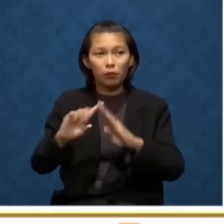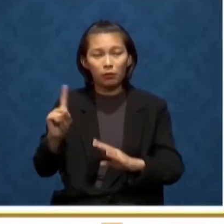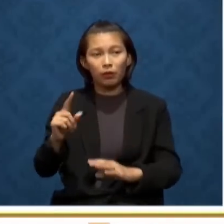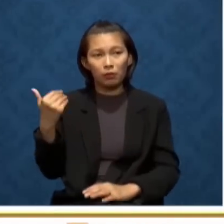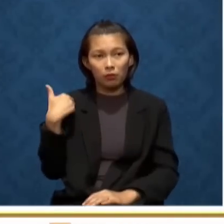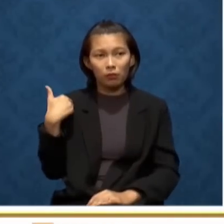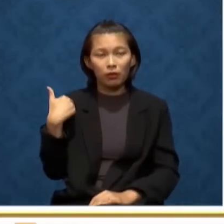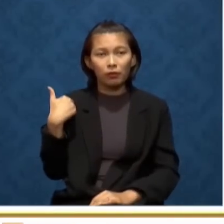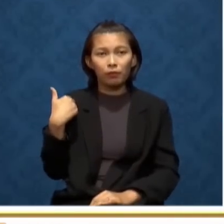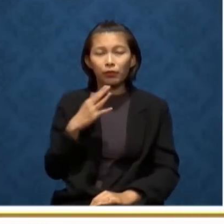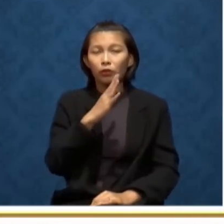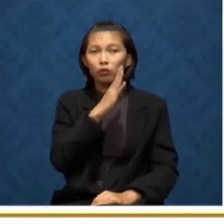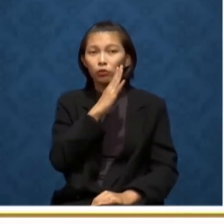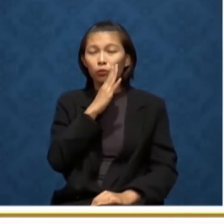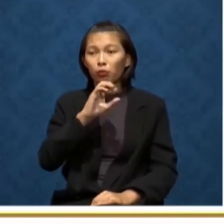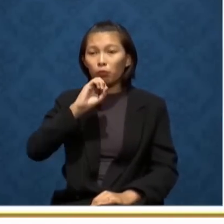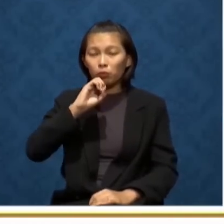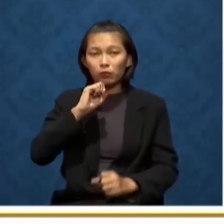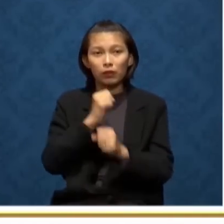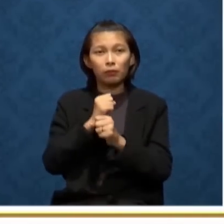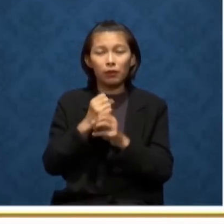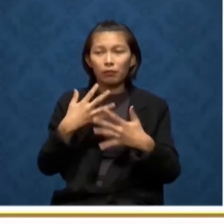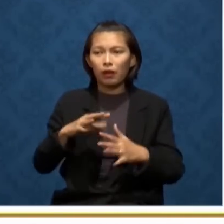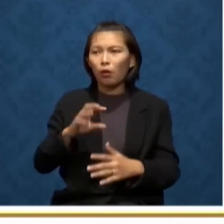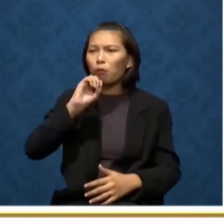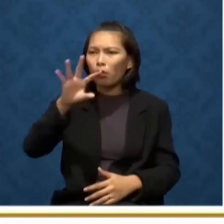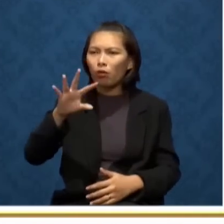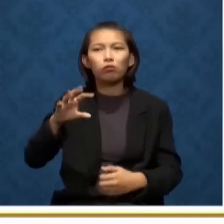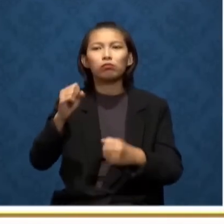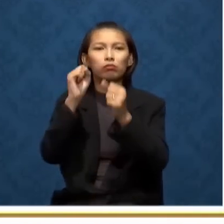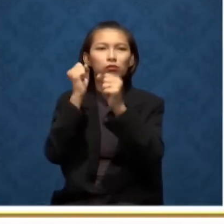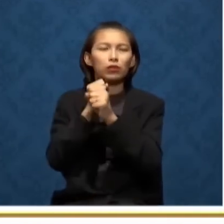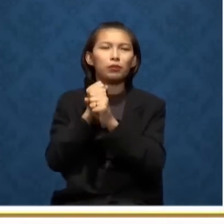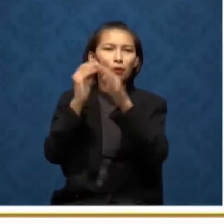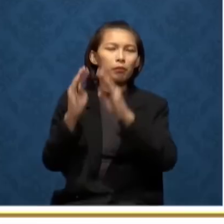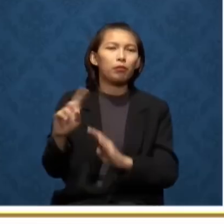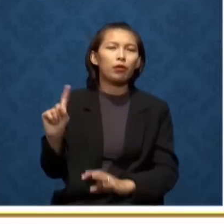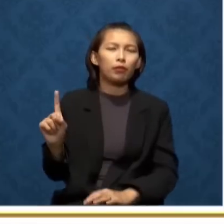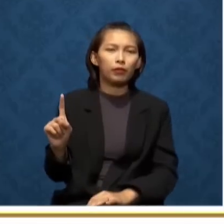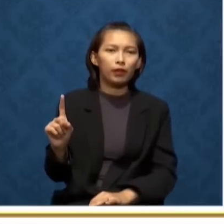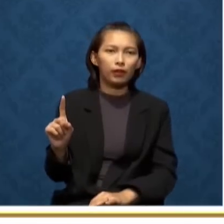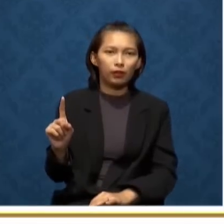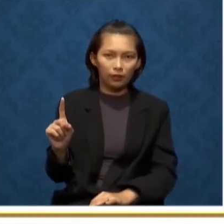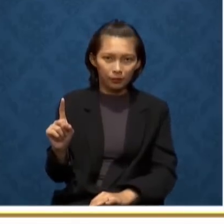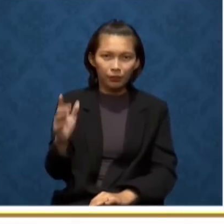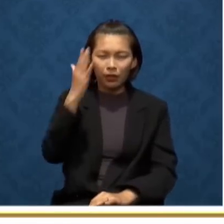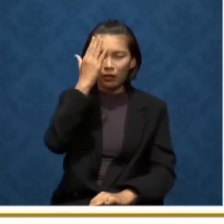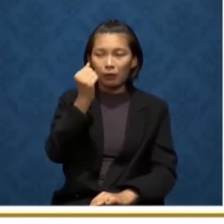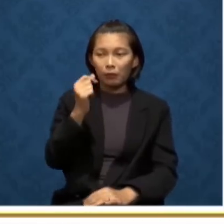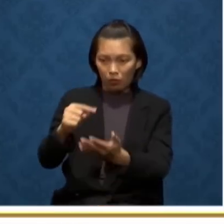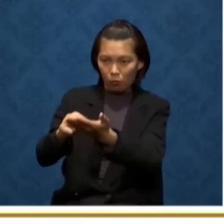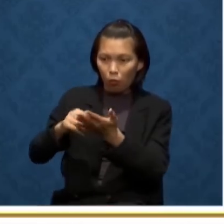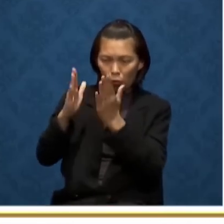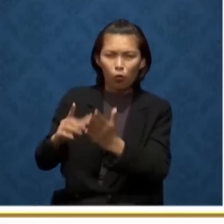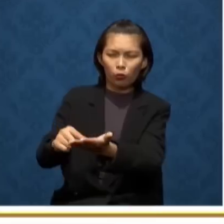กดนิกแจ้งกรับนั้ถามมาตรการในการดเินการอย่างไรในการที่จะแ้งให้ผู้ร้องเรียใหท